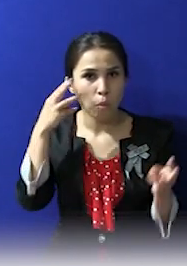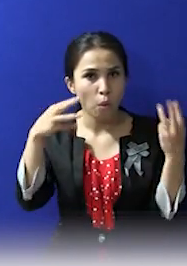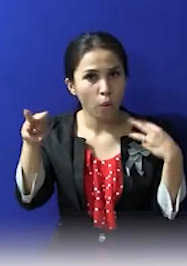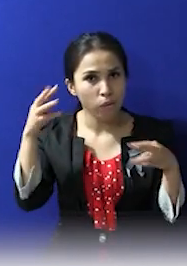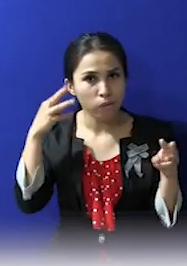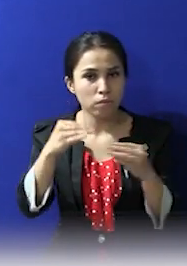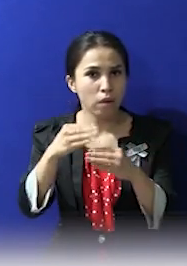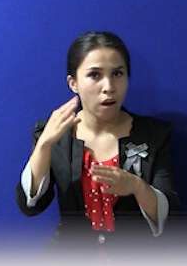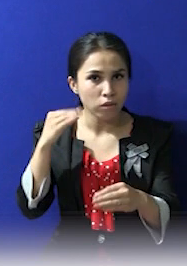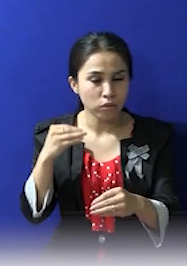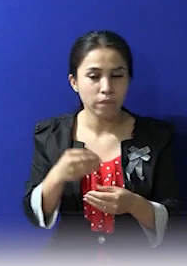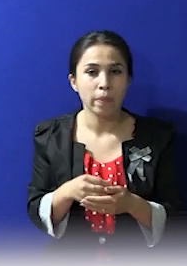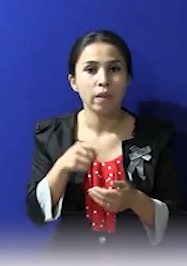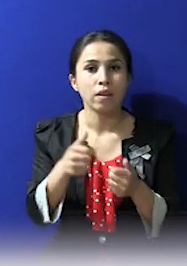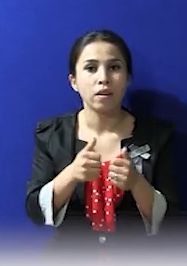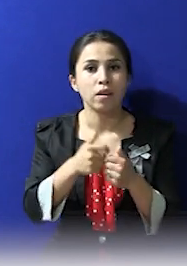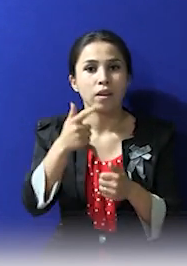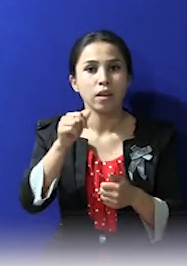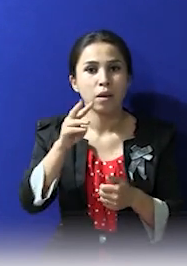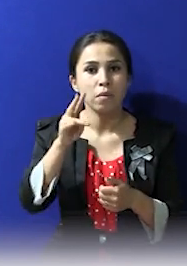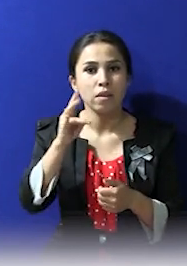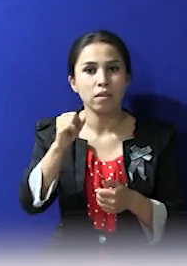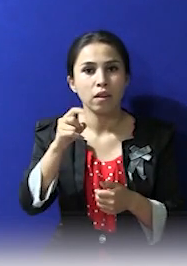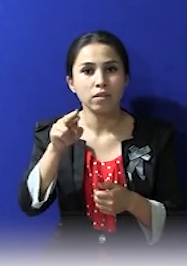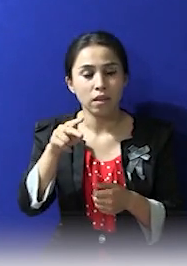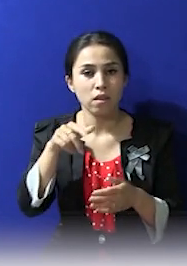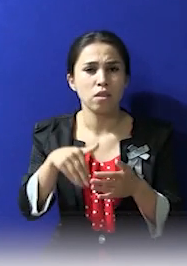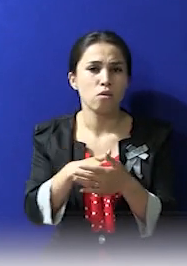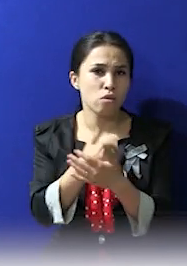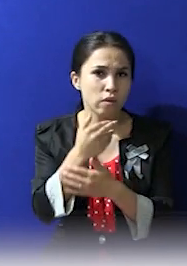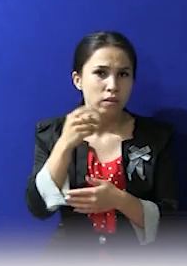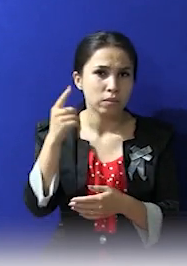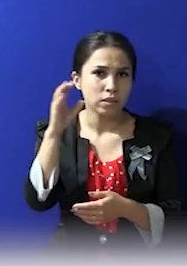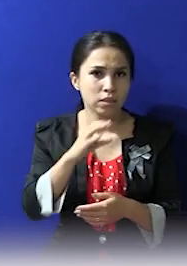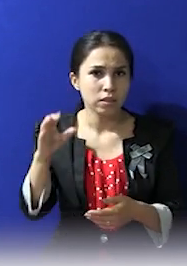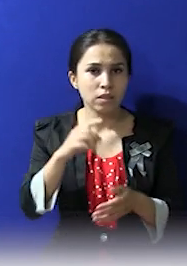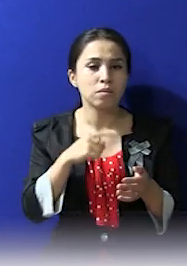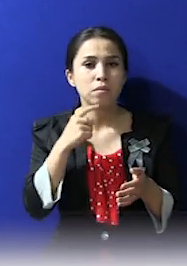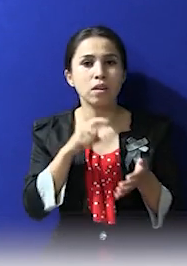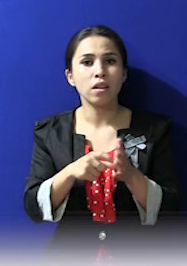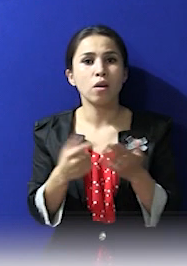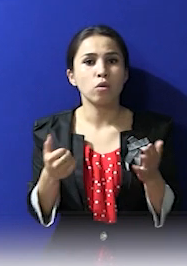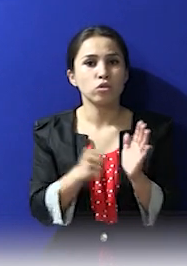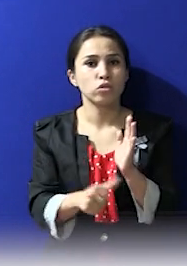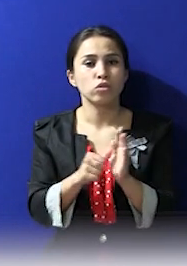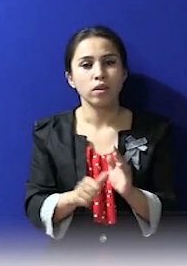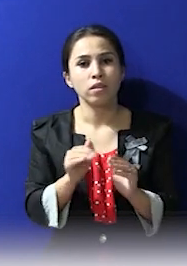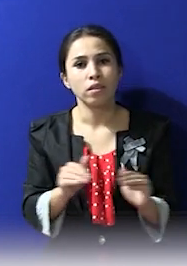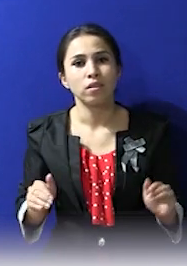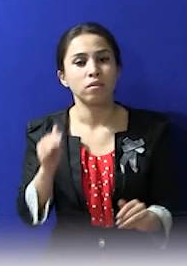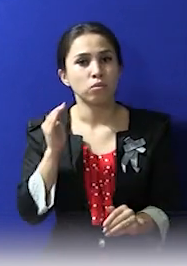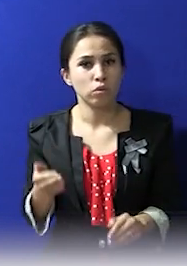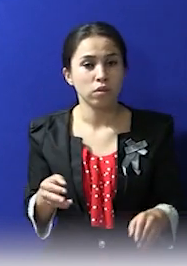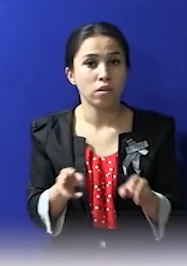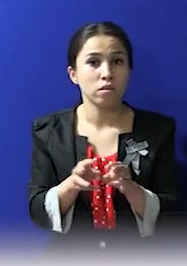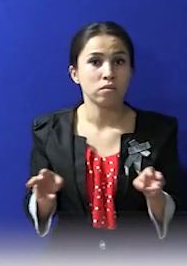Казанбасова, речь идет о дачных массивах. В ближайшее время электроустановки обретут хозяина. Бердибека Сапарбаева не устроили